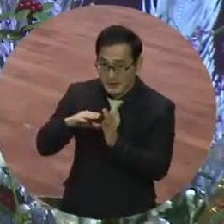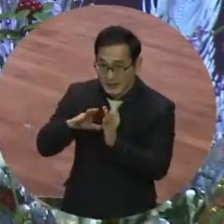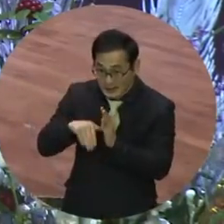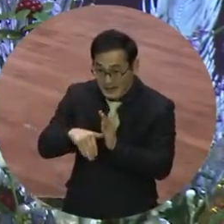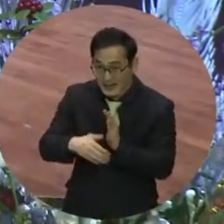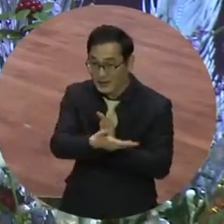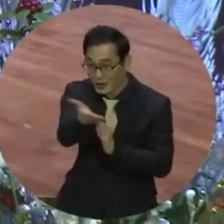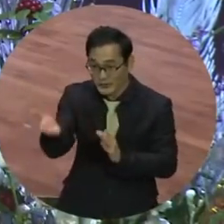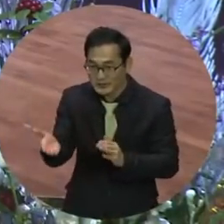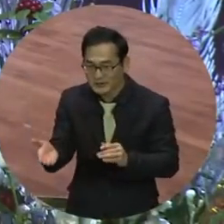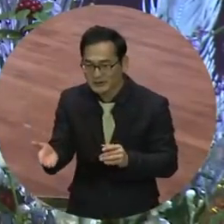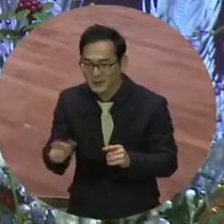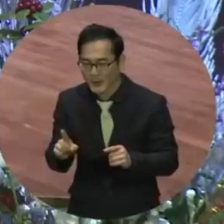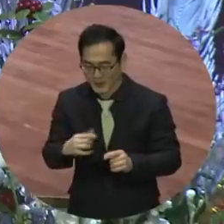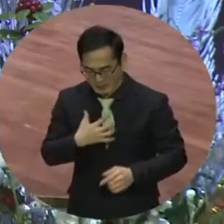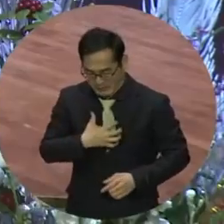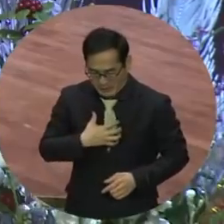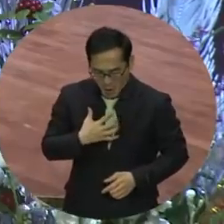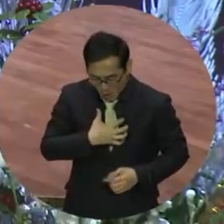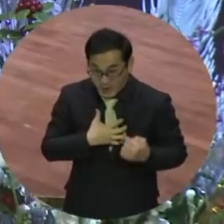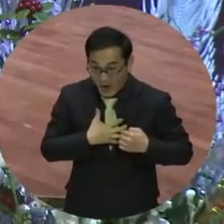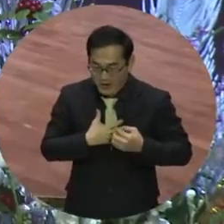망각의 은사 가지시 바랍니다.